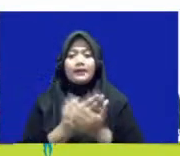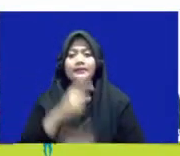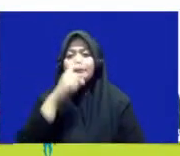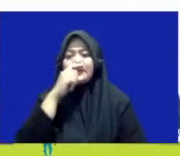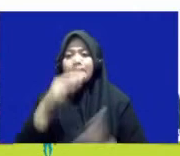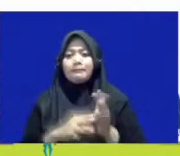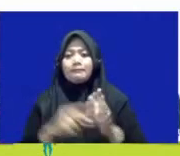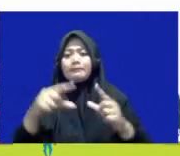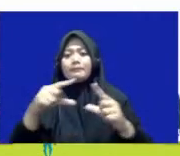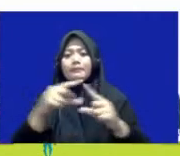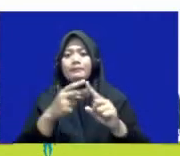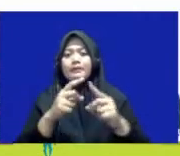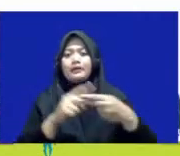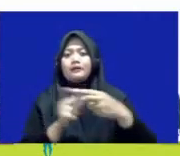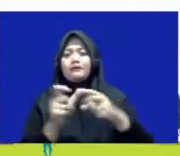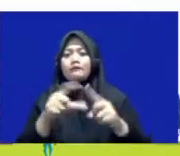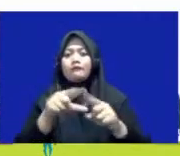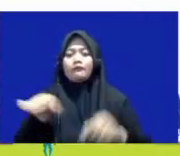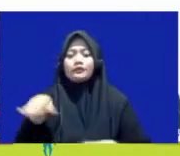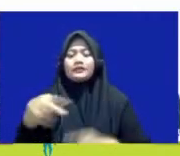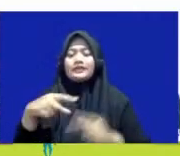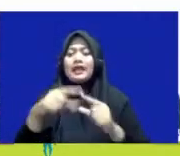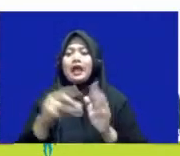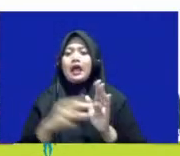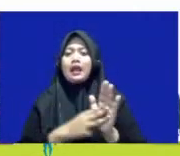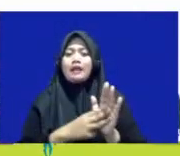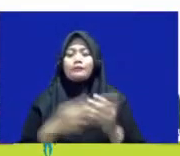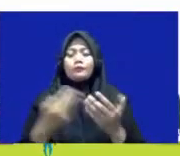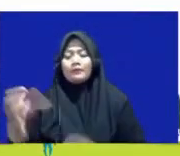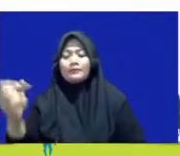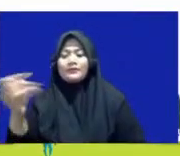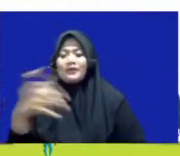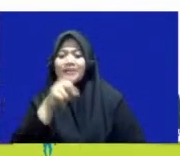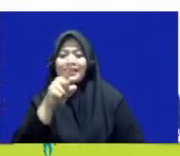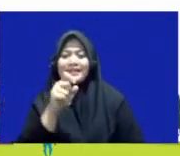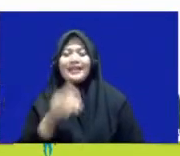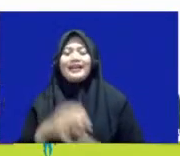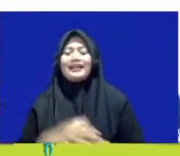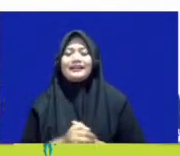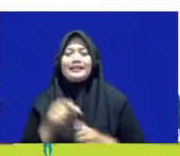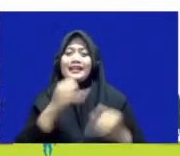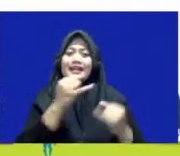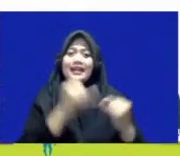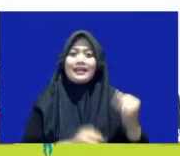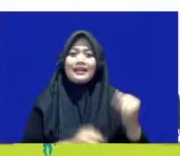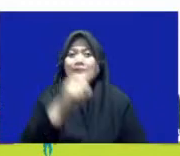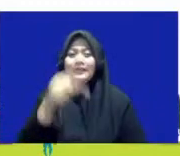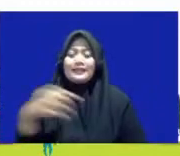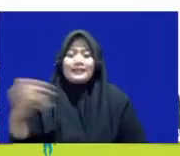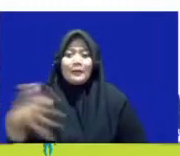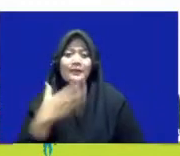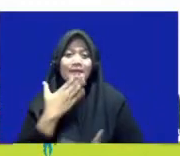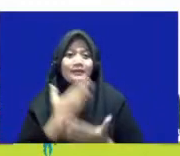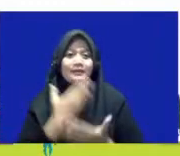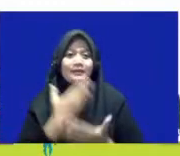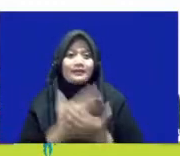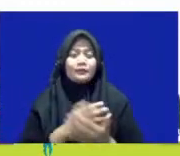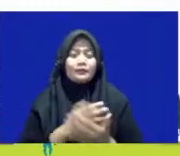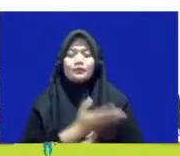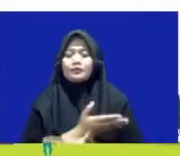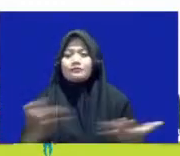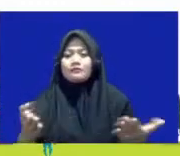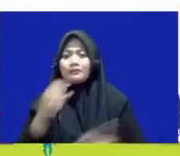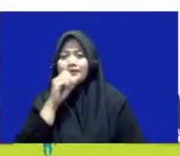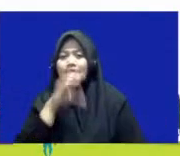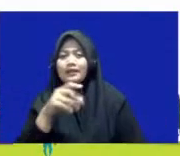question. So this is the end of question and answer session. Thank you so much for all speakers, Mr. Nana, Mr. Sukamsi, and also Mr.